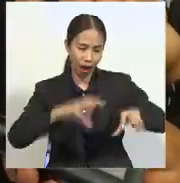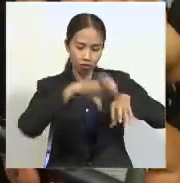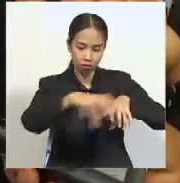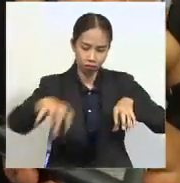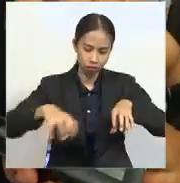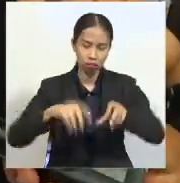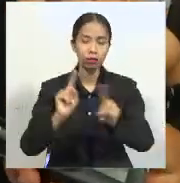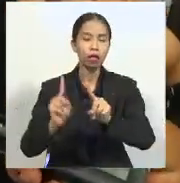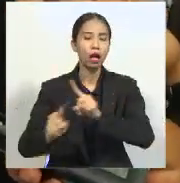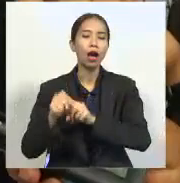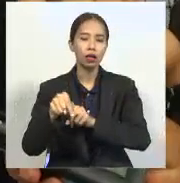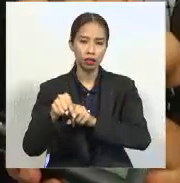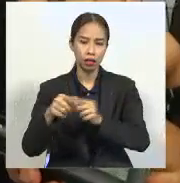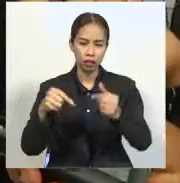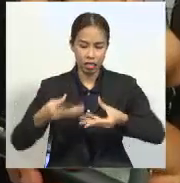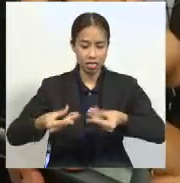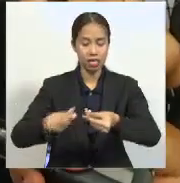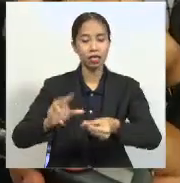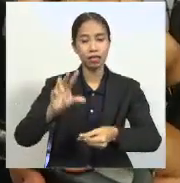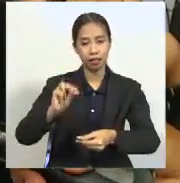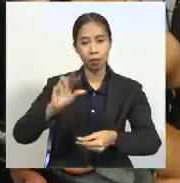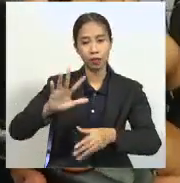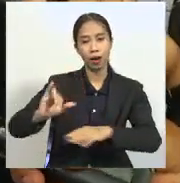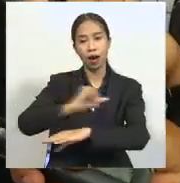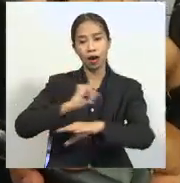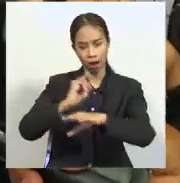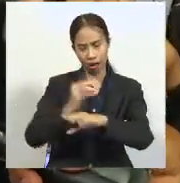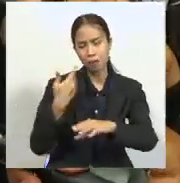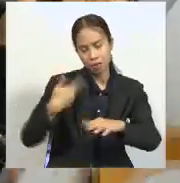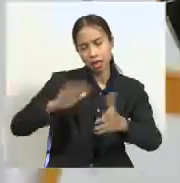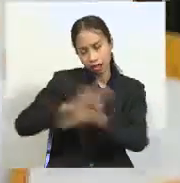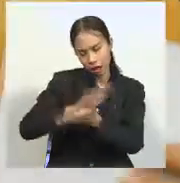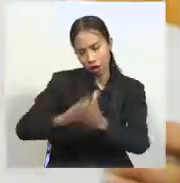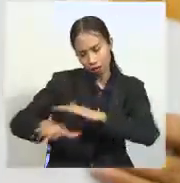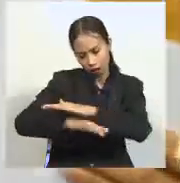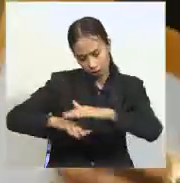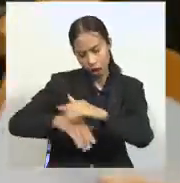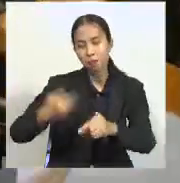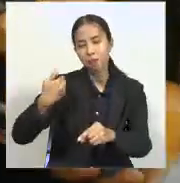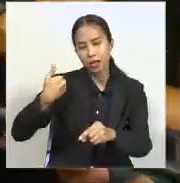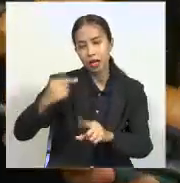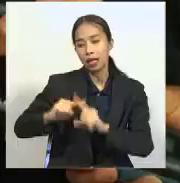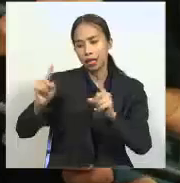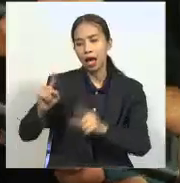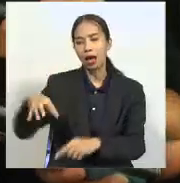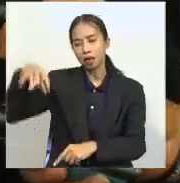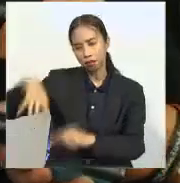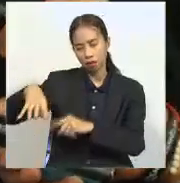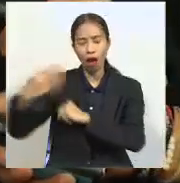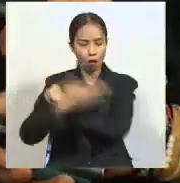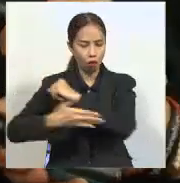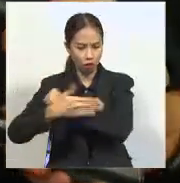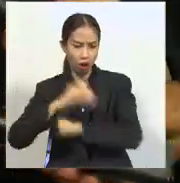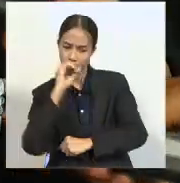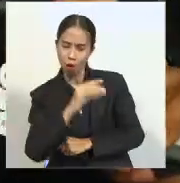เลิกสัญญาในพื้นที่35ไร่มีเอกสารประกอบครบหมดแต่การรถไฟไม่บอกเลิกสัญญาไม่นำเงินจำนวนนั้นมา